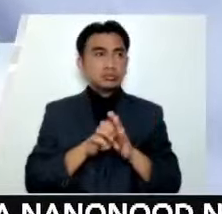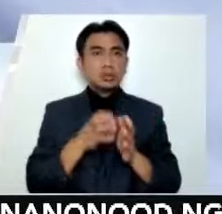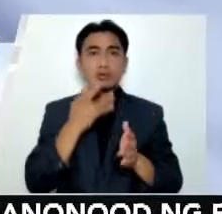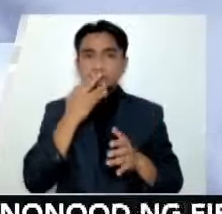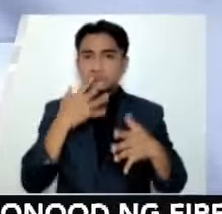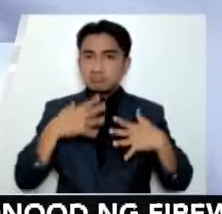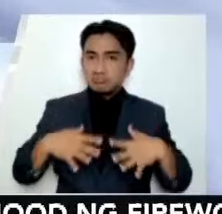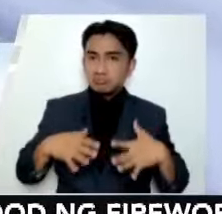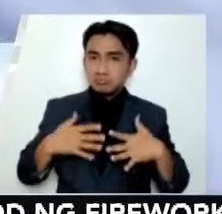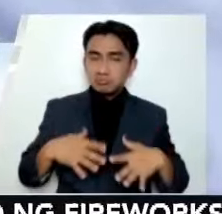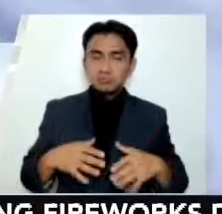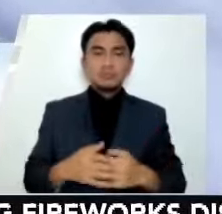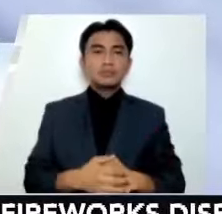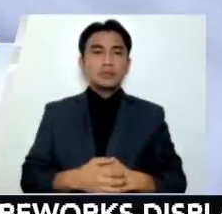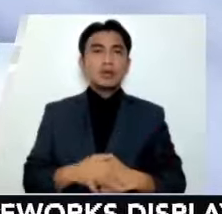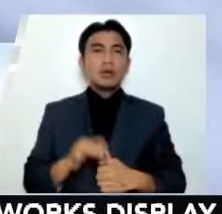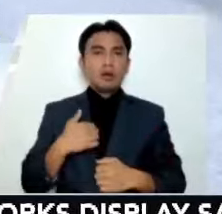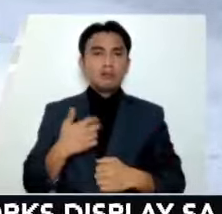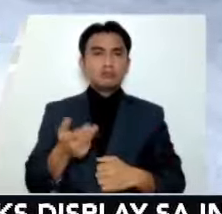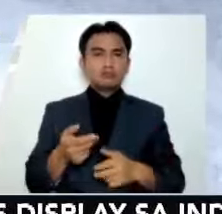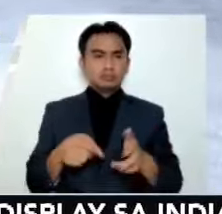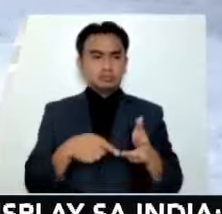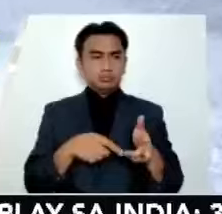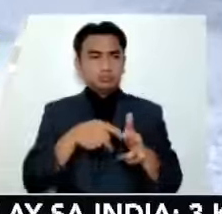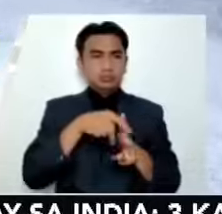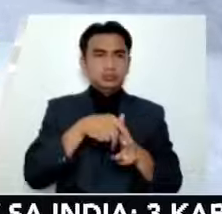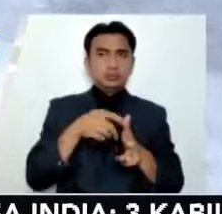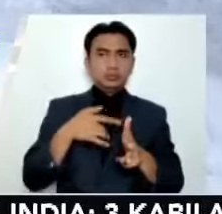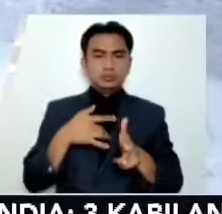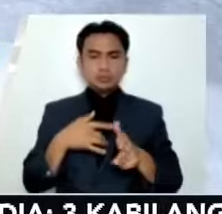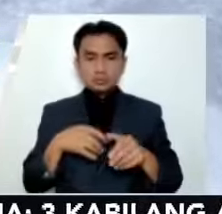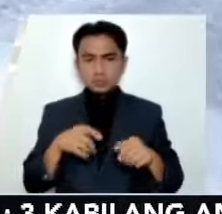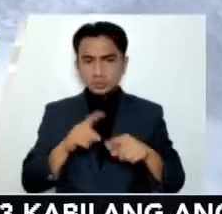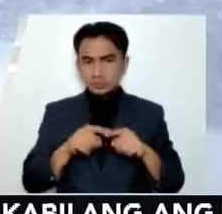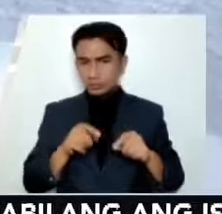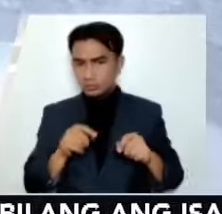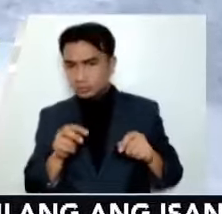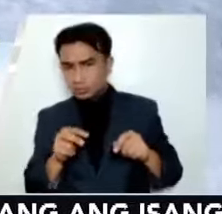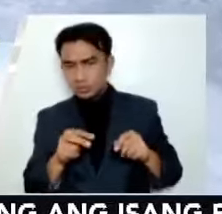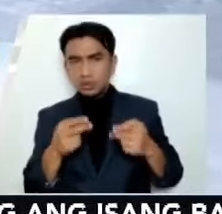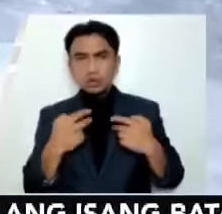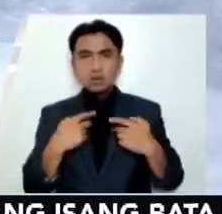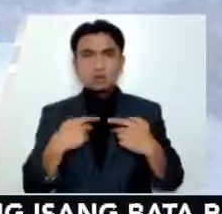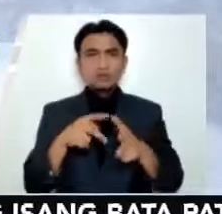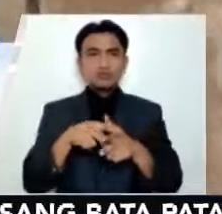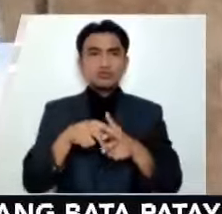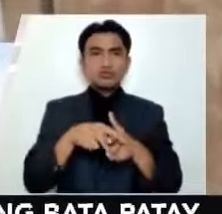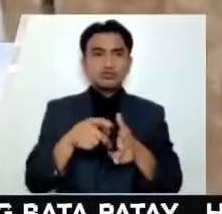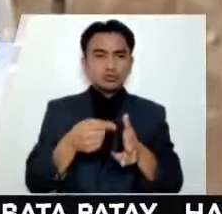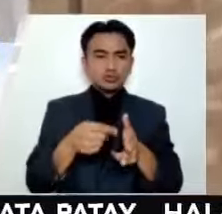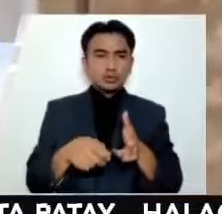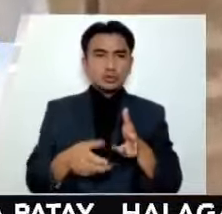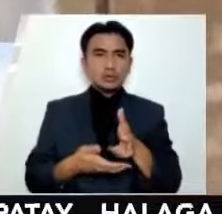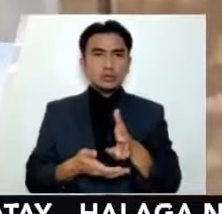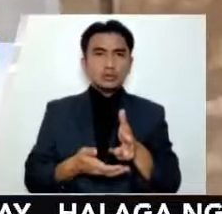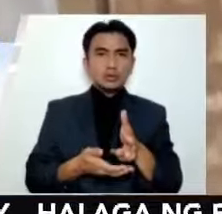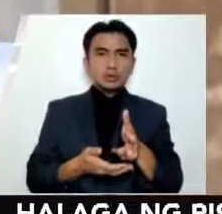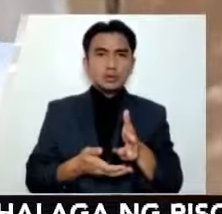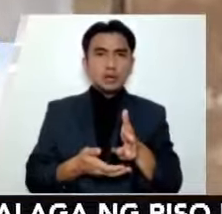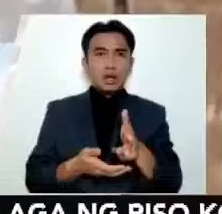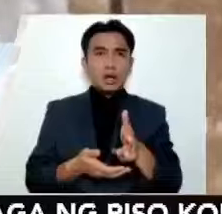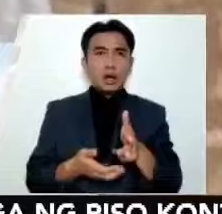na kanilang biyahe, nang iba ang kinikilos ng rider. Pag nag-drive po siya, para pong sinasadya niya na yung parang uusog po ako sa